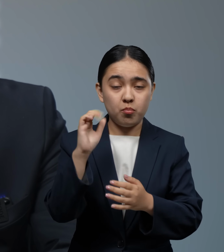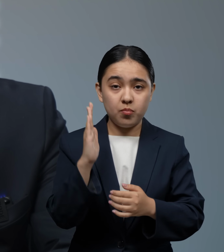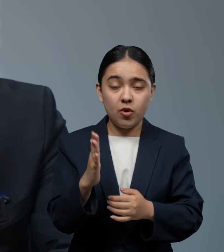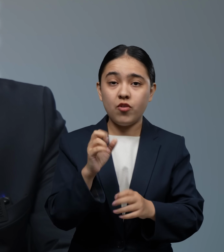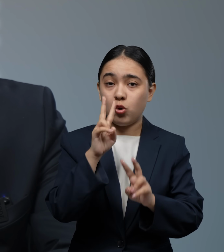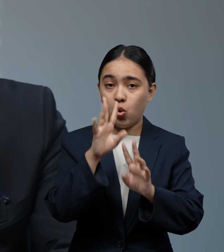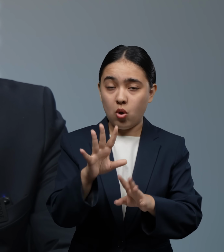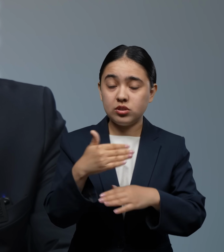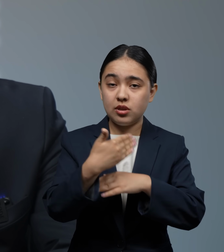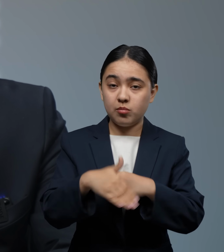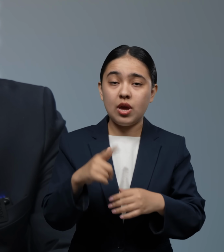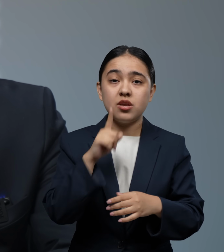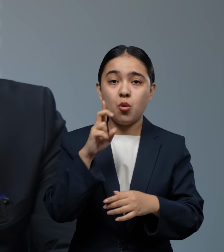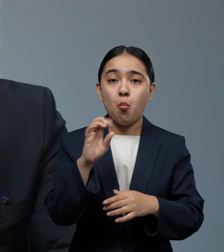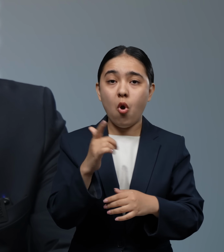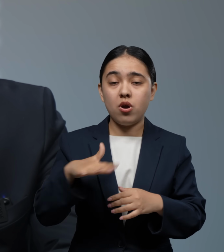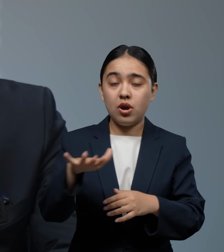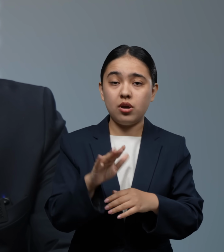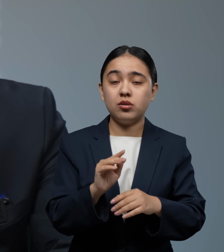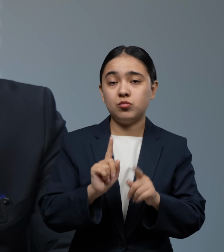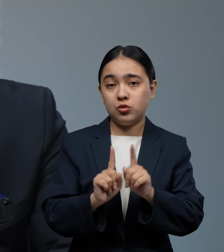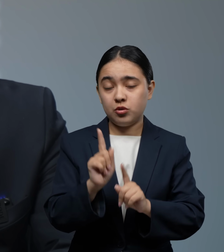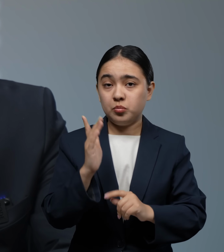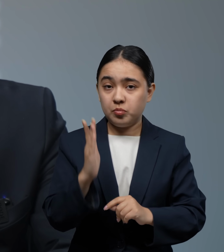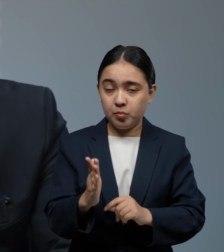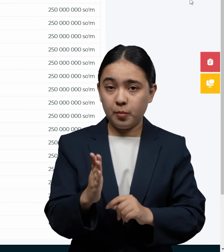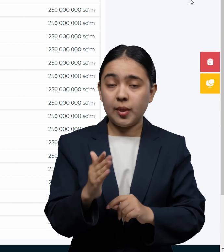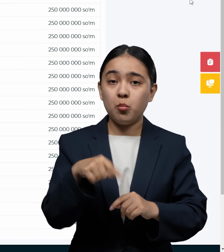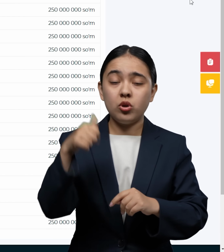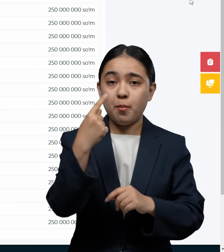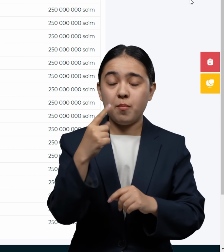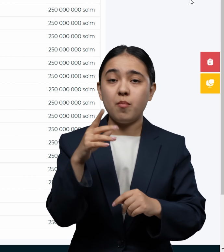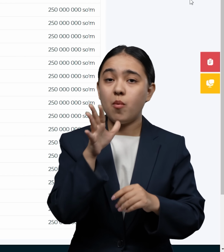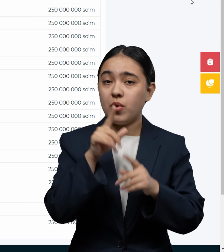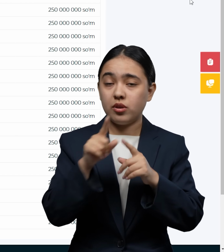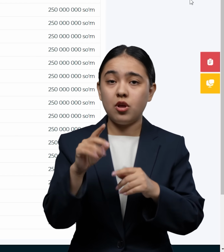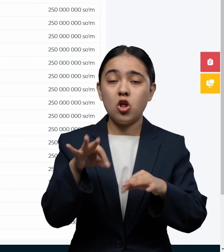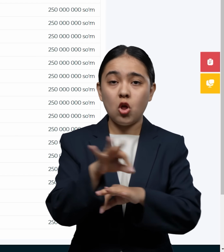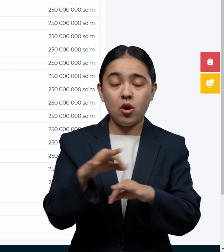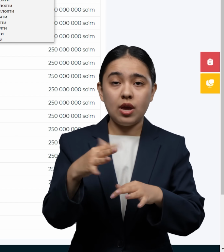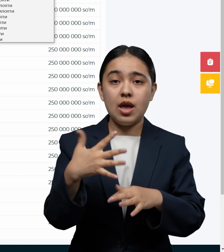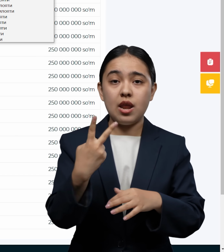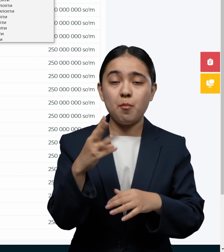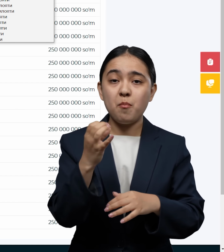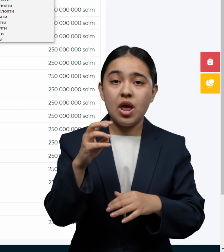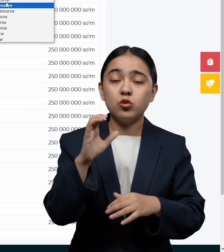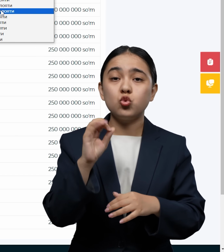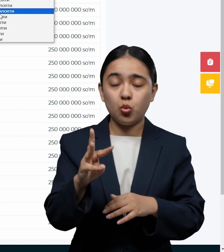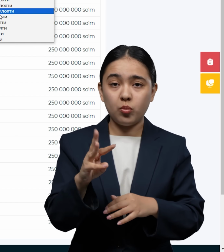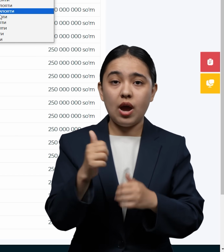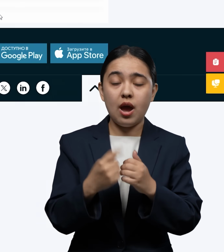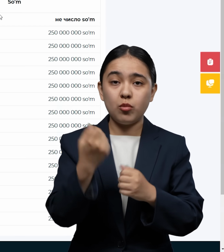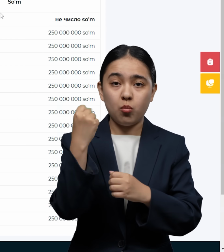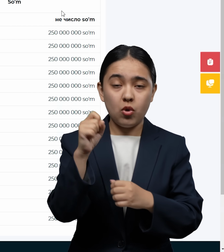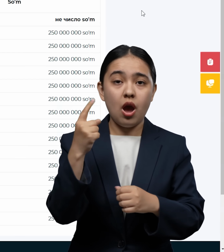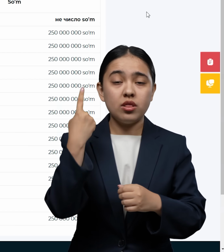topiladi va ko'rsatilgan manzilda yashil bog' tashkil etish ishlari boshlanadi. Bu yilgi birinchi mavsumda loyihaga jami 52 milliard so'm